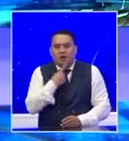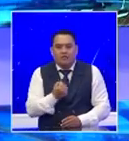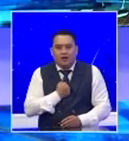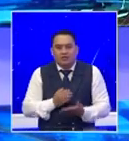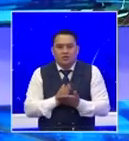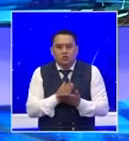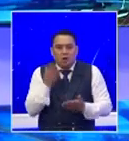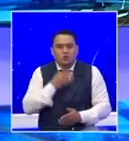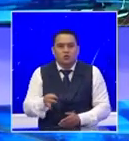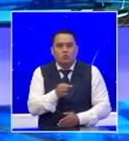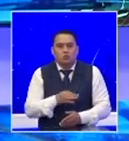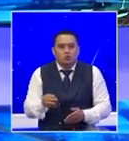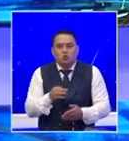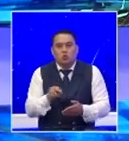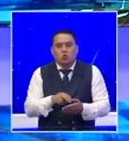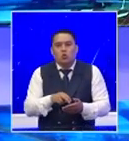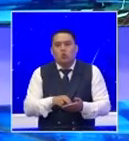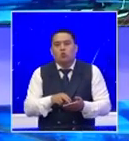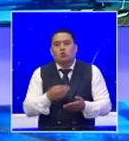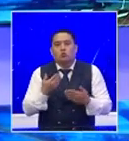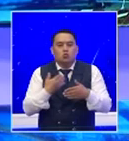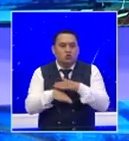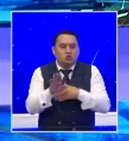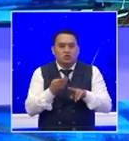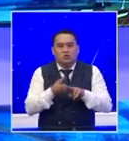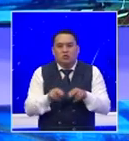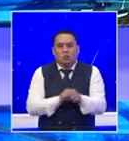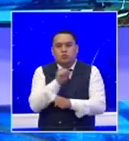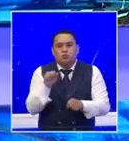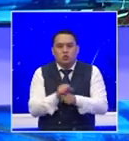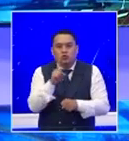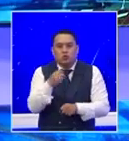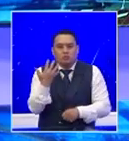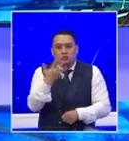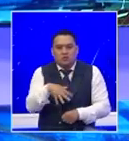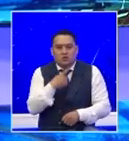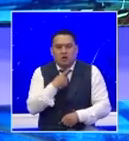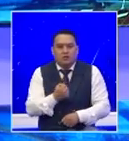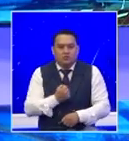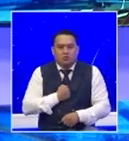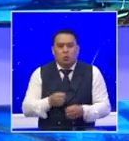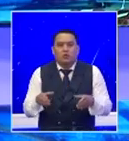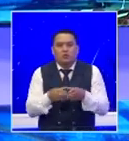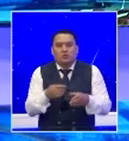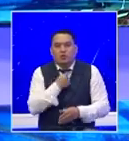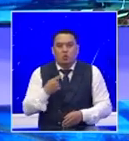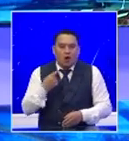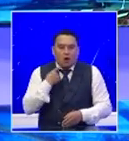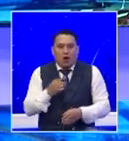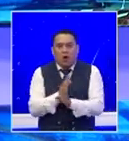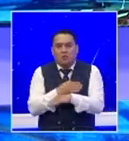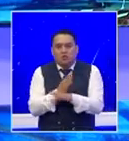Военнослужащие Алматинской области покинули блокпосты. Задействованы в режиме ЧП 150 военнослужащих десантно-штурмовых войск Талдыкурганского